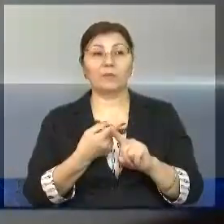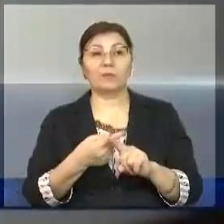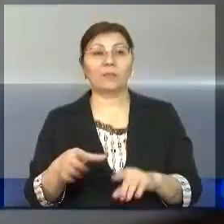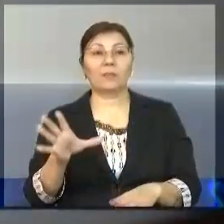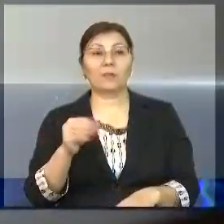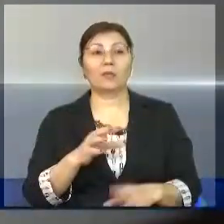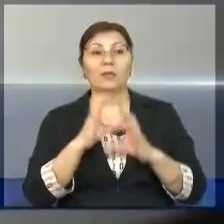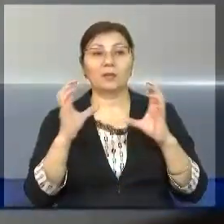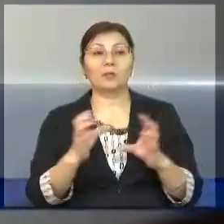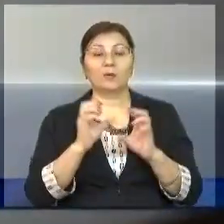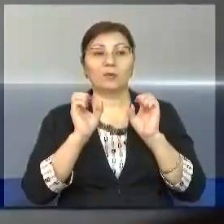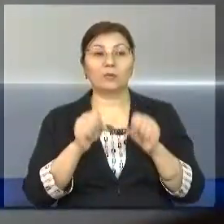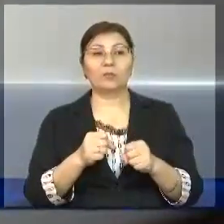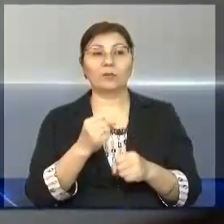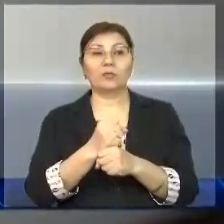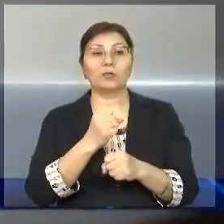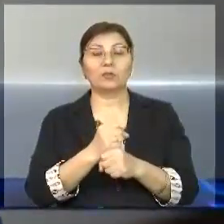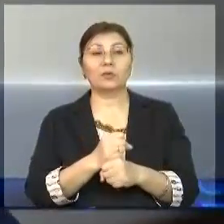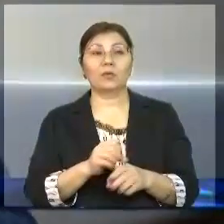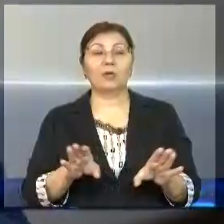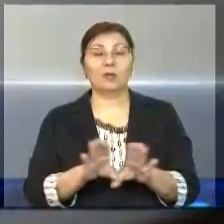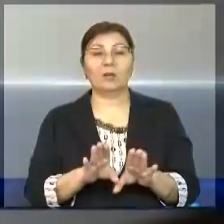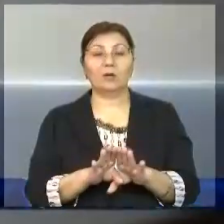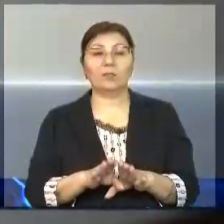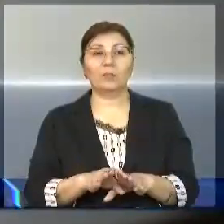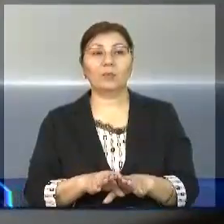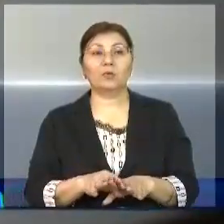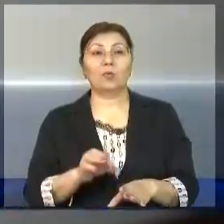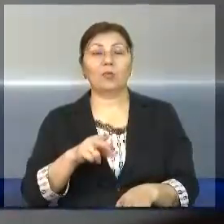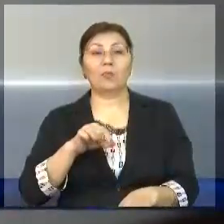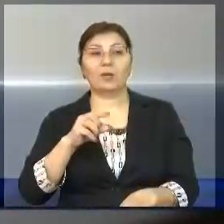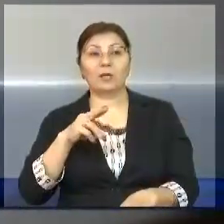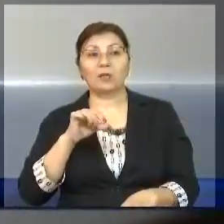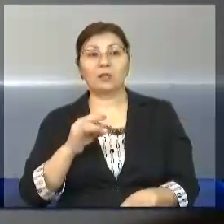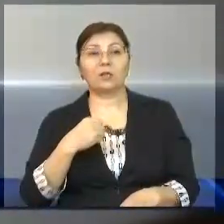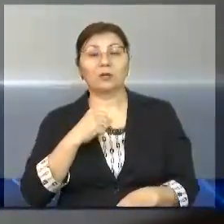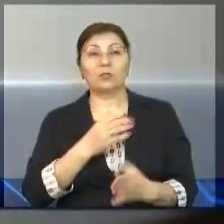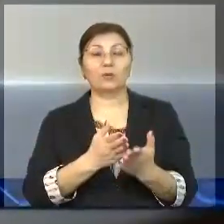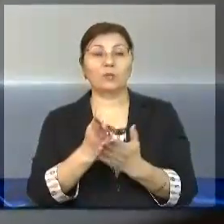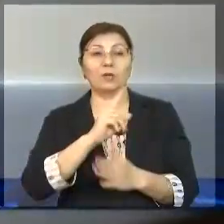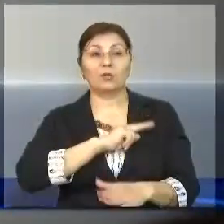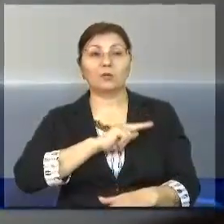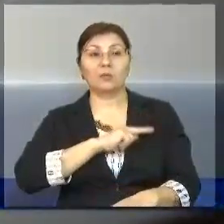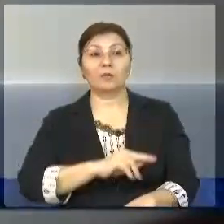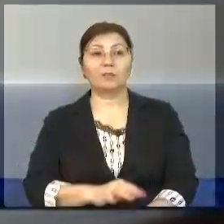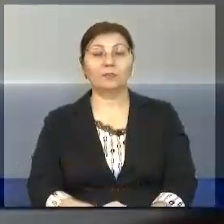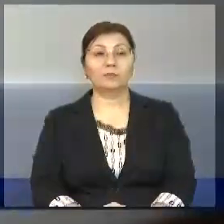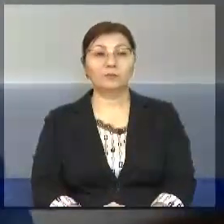бәрі сақталуына мүмкіндік жасайды. Ол операторлардың өзін бағыттап отырады жұмысқа, басқашылап айтқан